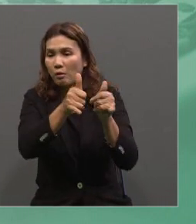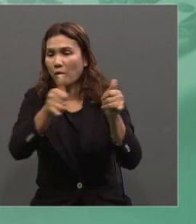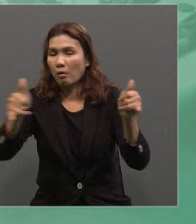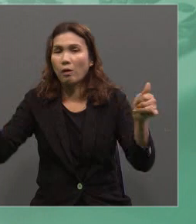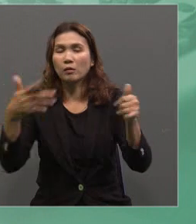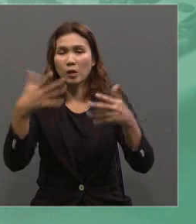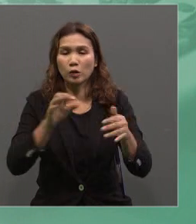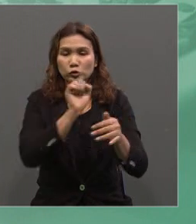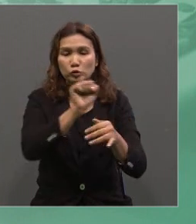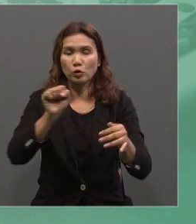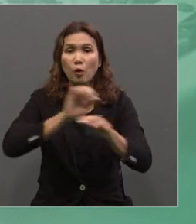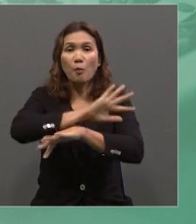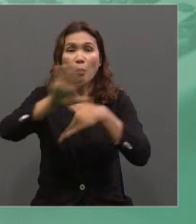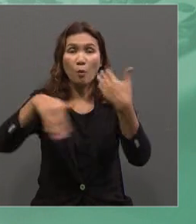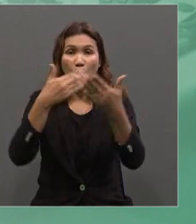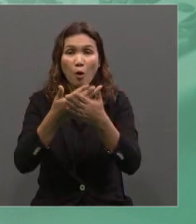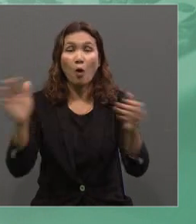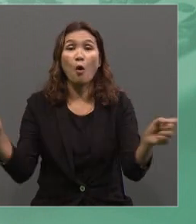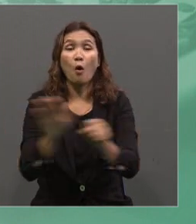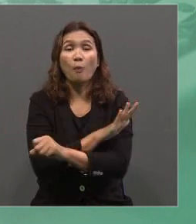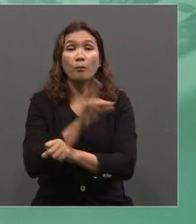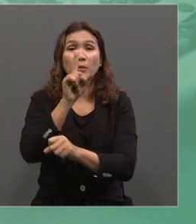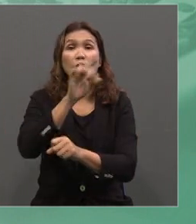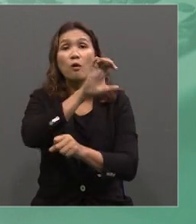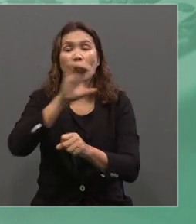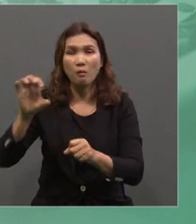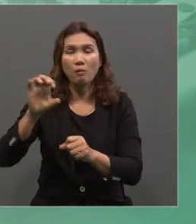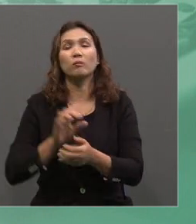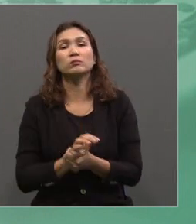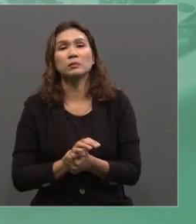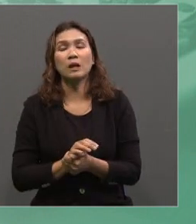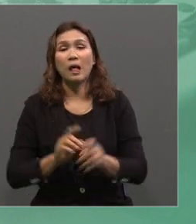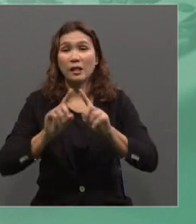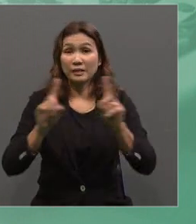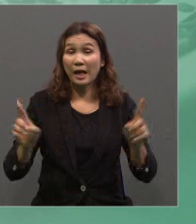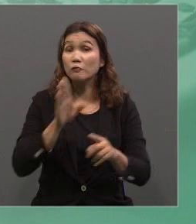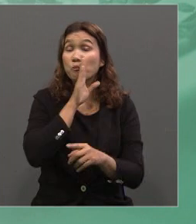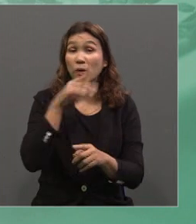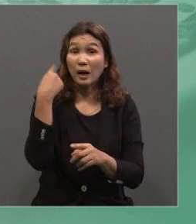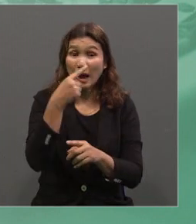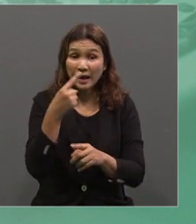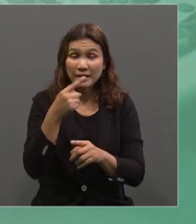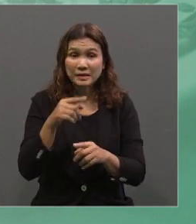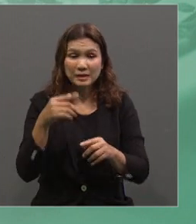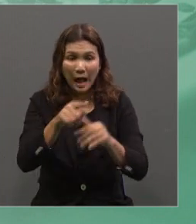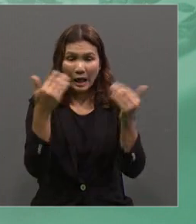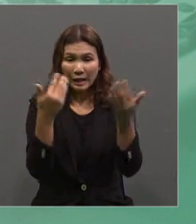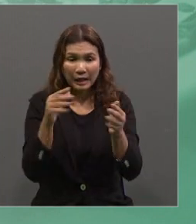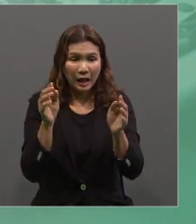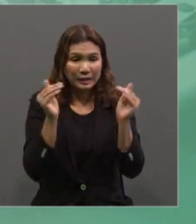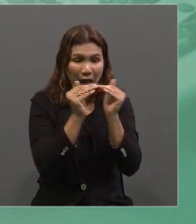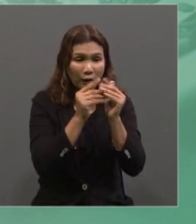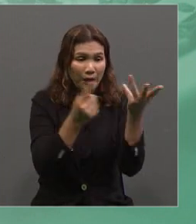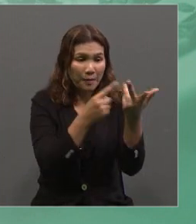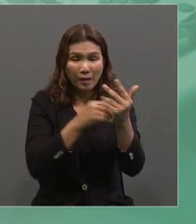ที่พรรคการเมืองทั้งหมดได้รับรวมกันครบจำนวน100คนนั่นเองแต่หากลำดับใดอาจจะมีเศษเท่ากันก็จะทำให้จำนวน